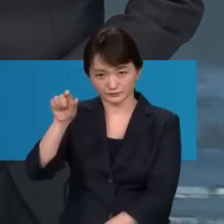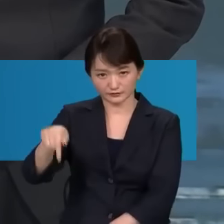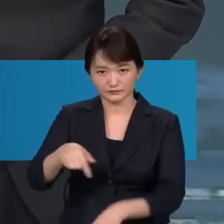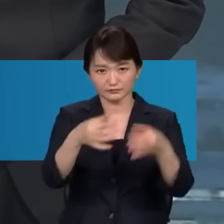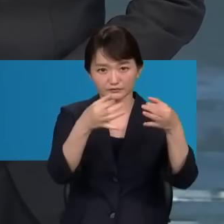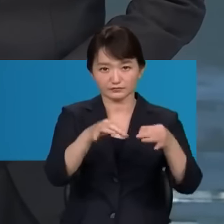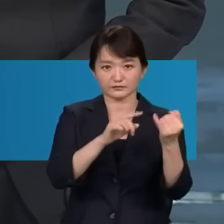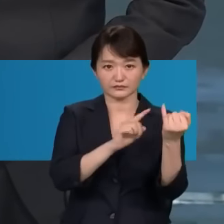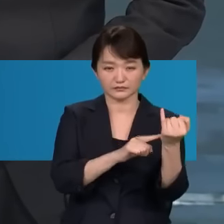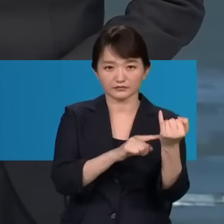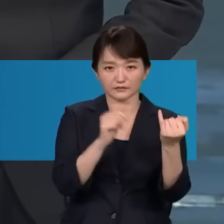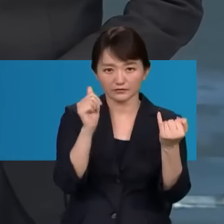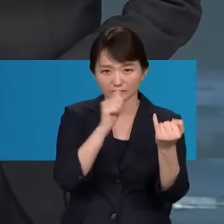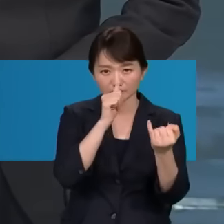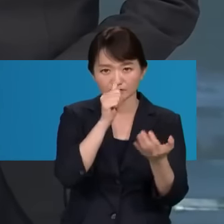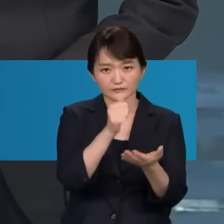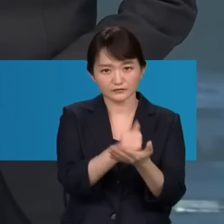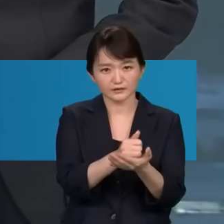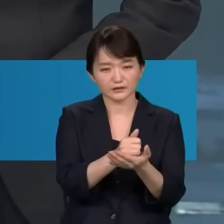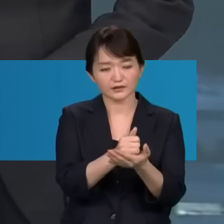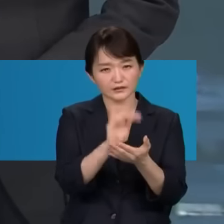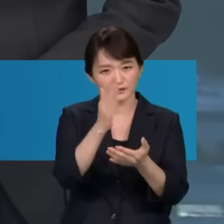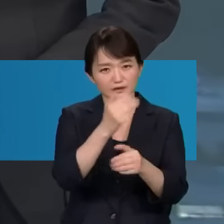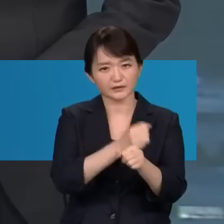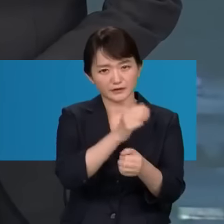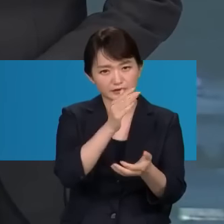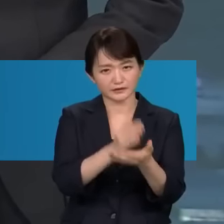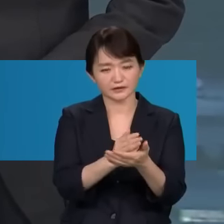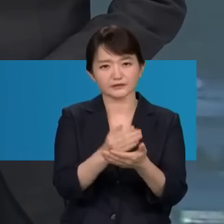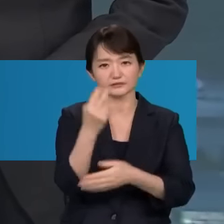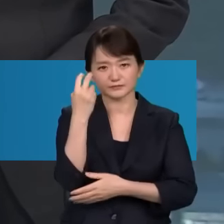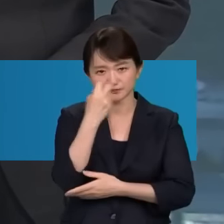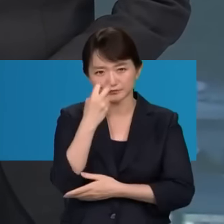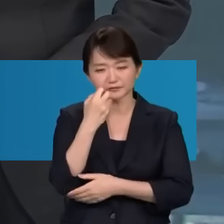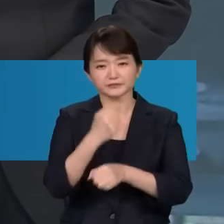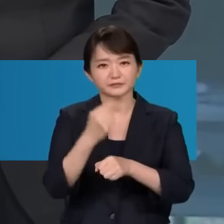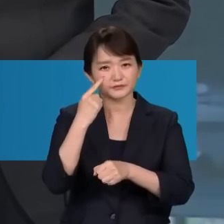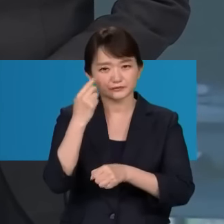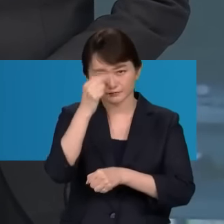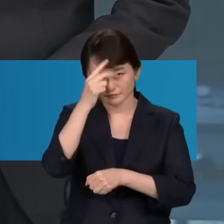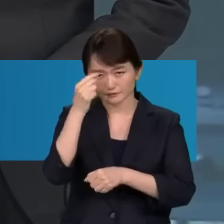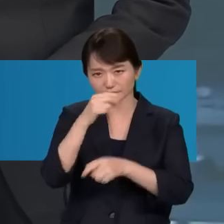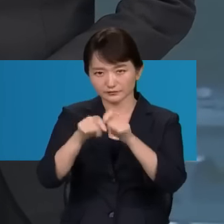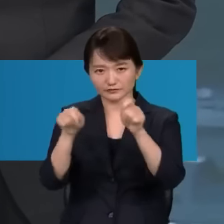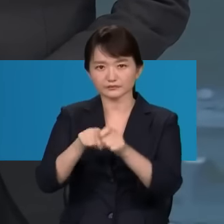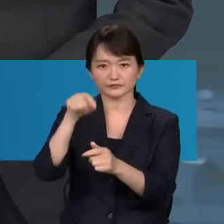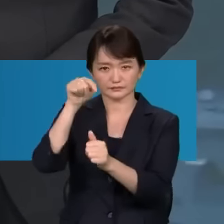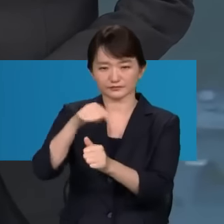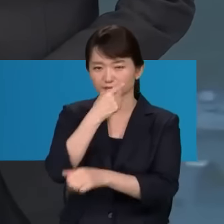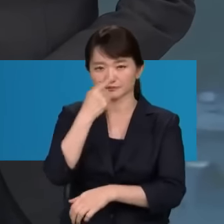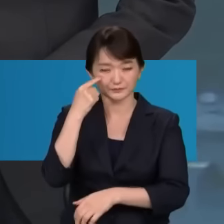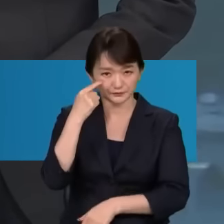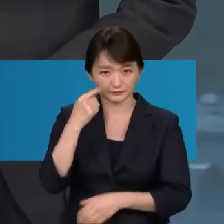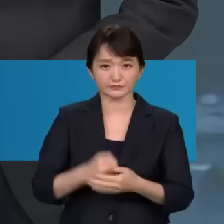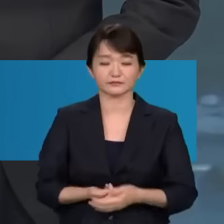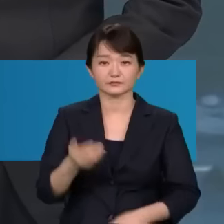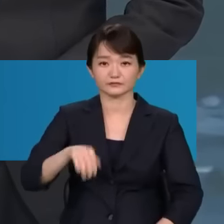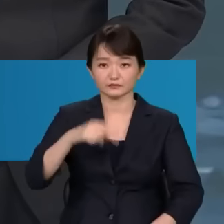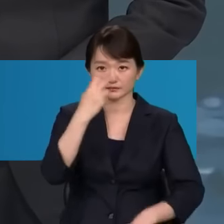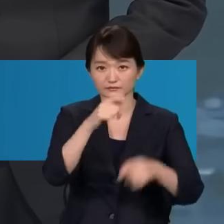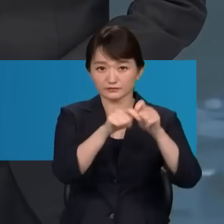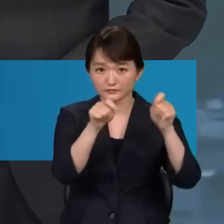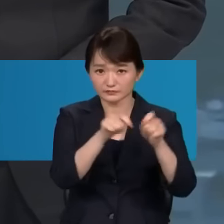대해 알선수재 혐의 적용이 가능할지 검토해보라고 검찰 수사팀에 직접 지시했던 걸로 확인됐습니다. 그러나